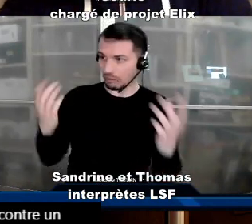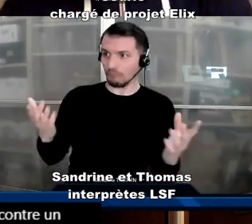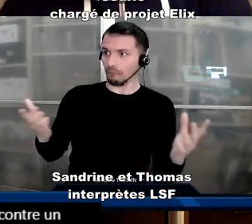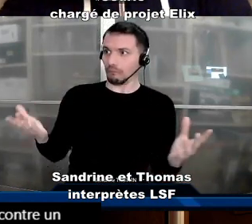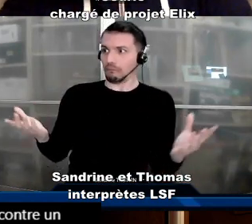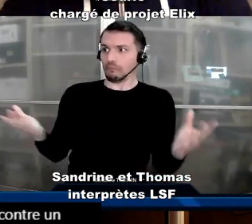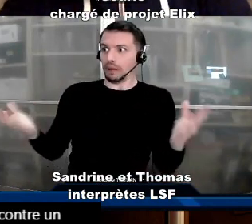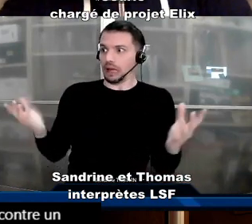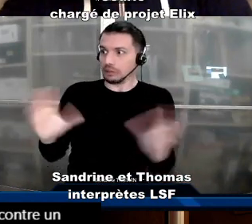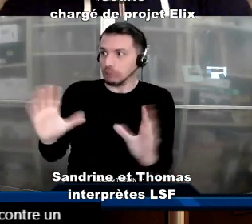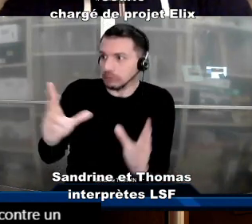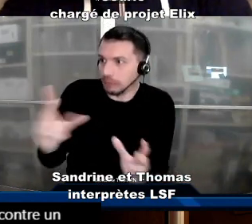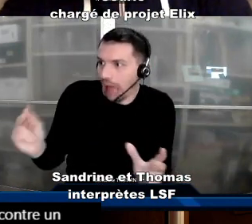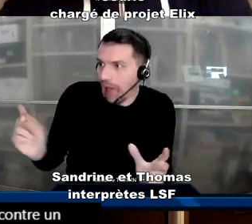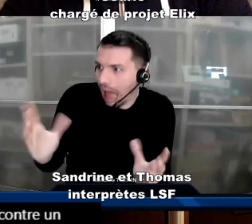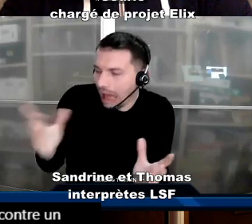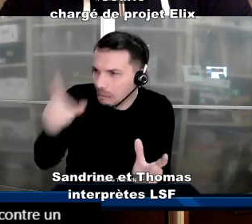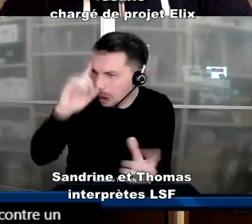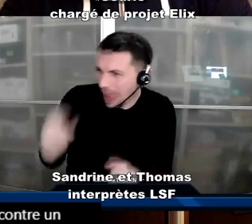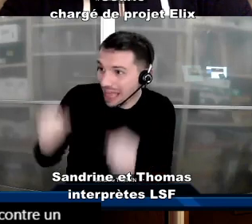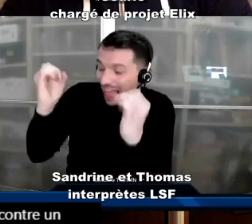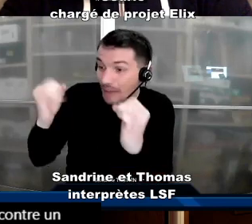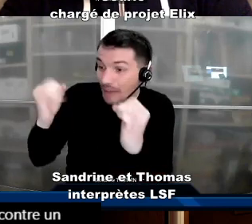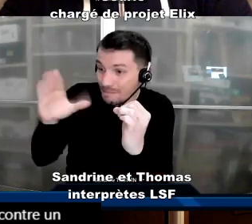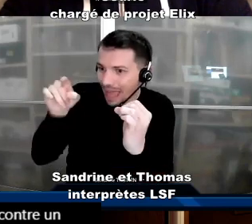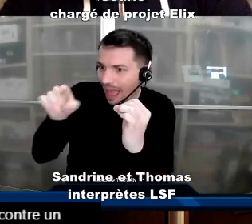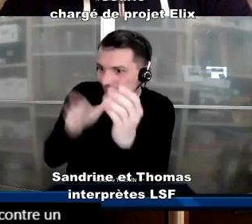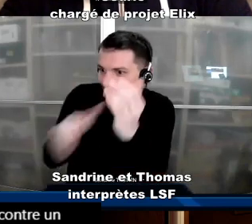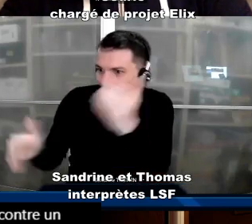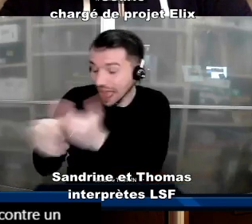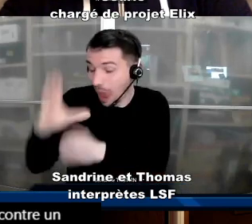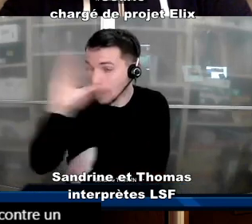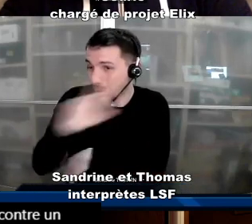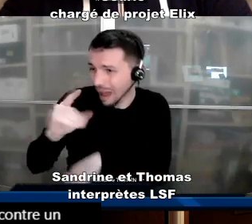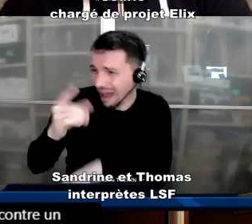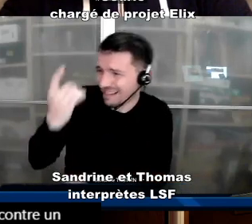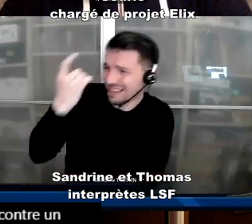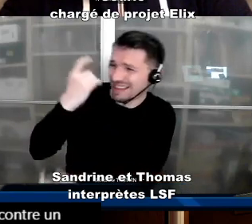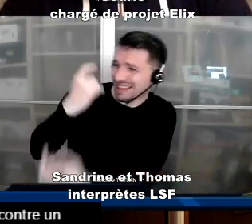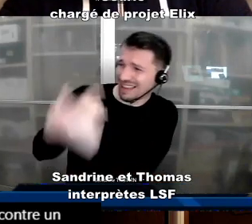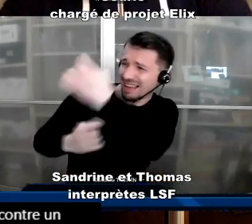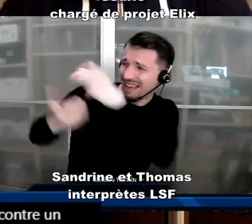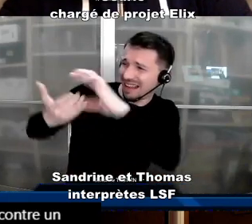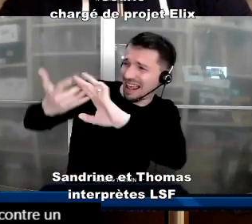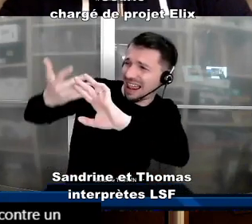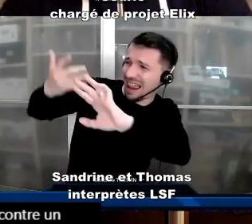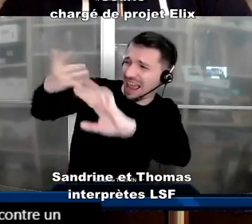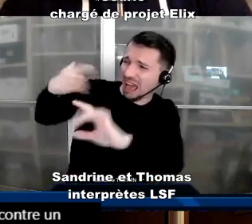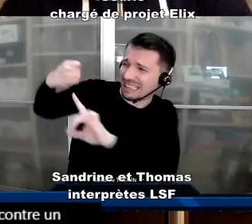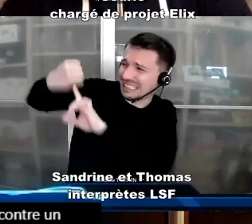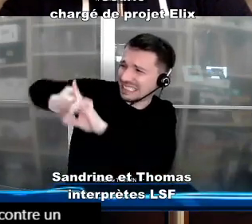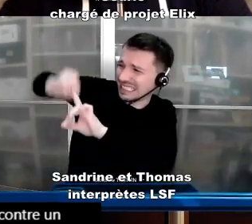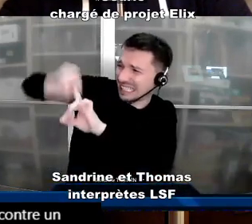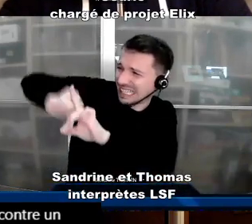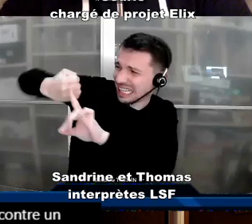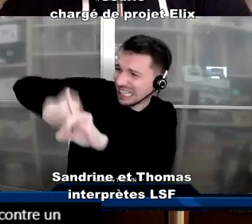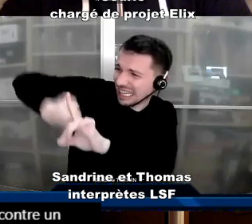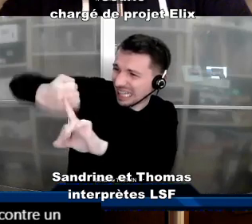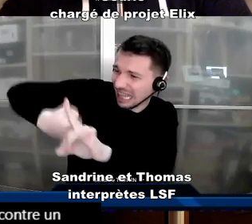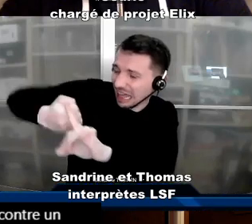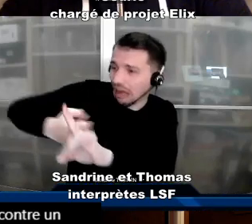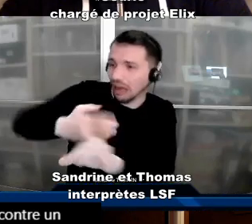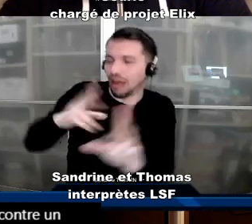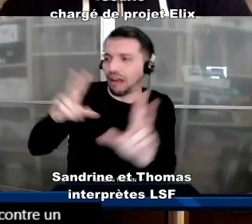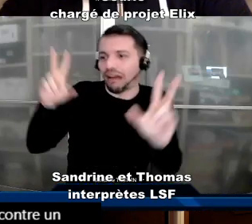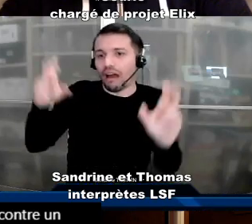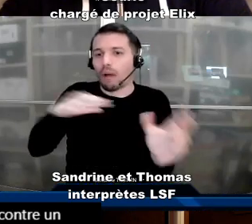c'est pas grave, pourquoi elles s'énervent ? Bah oui, mais en même temps, regarde, ça fait combien de décennies qu'il y a ces choses-là qui se. C'est un peu le